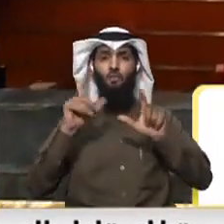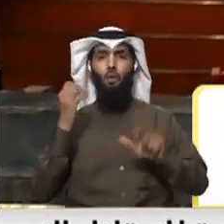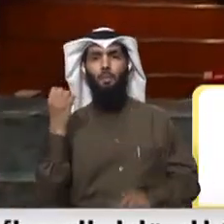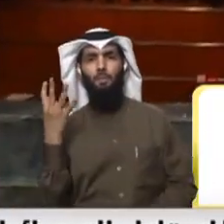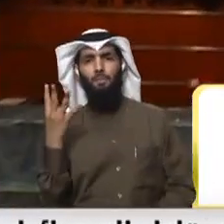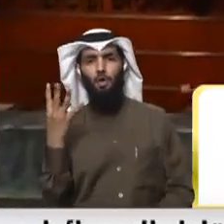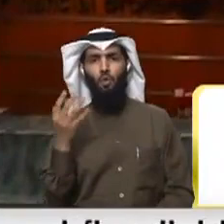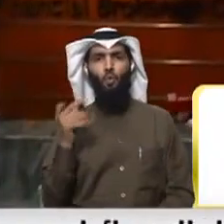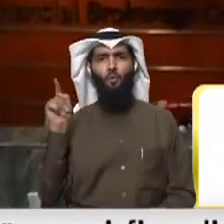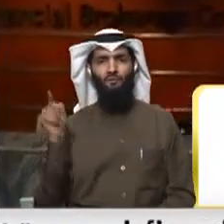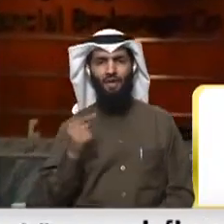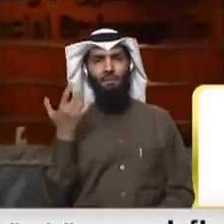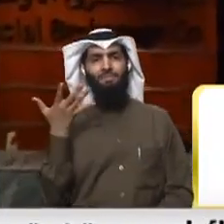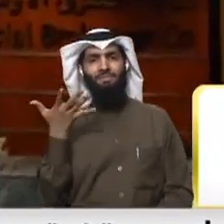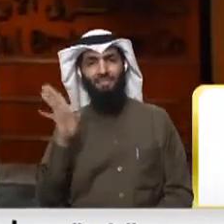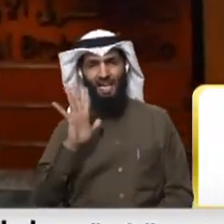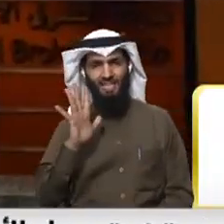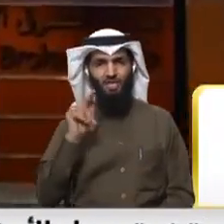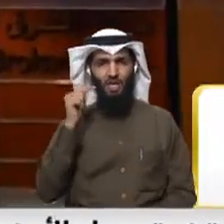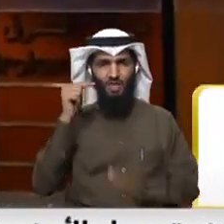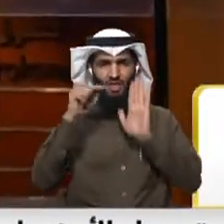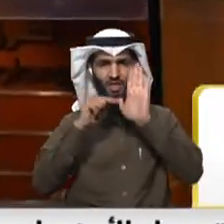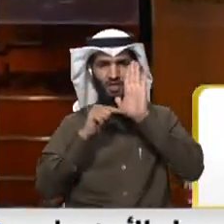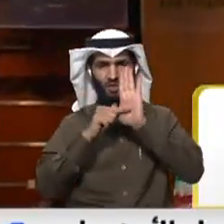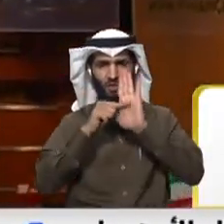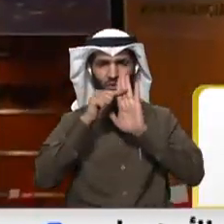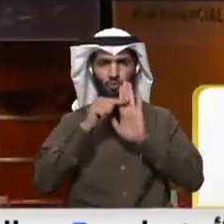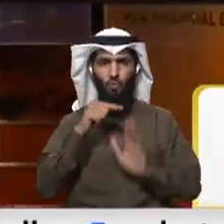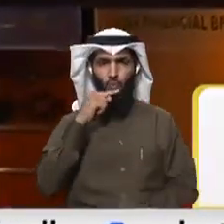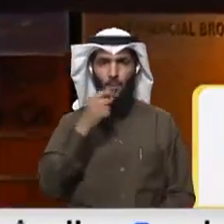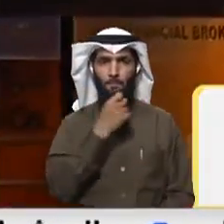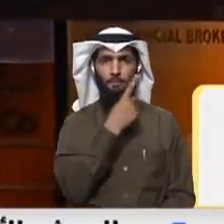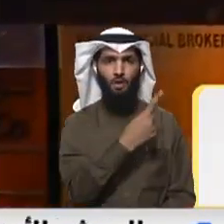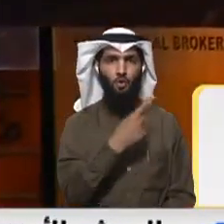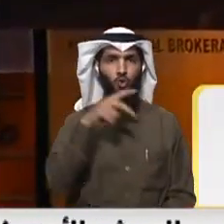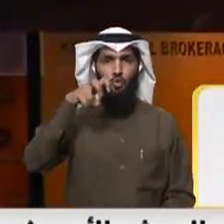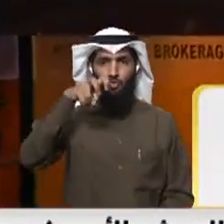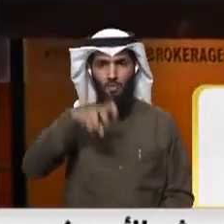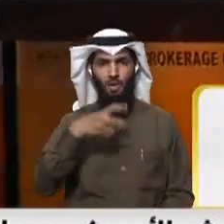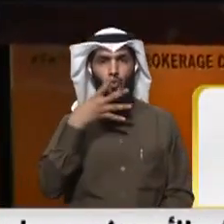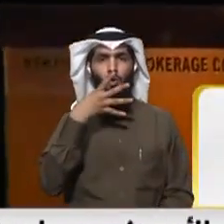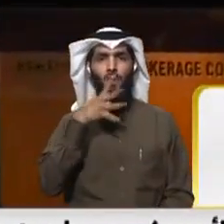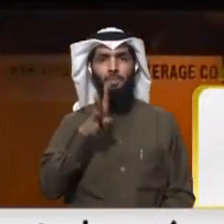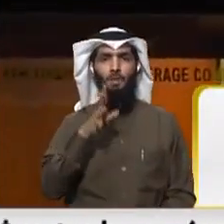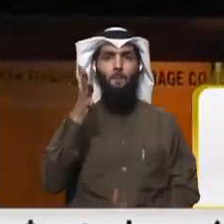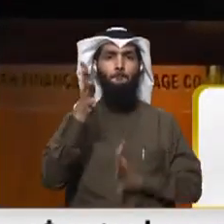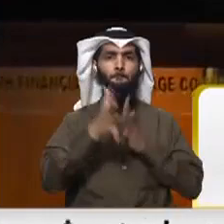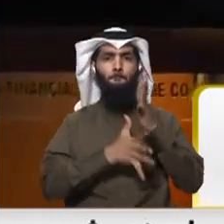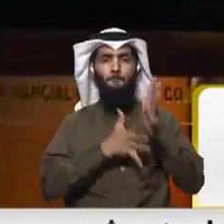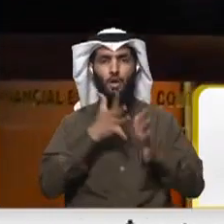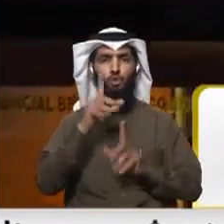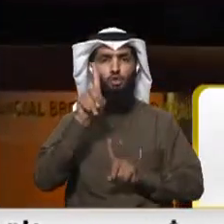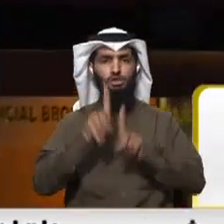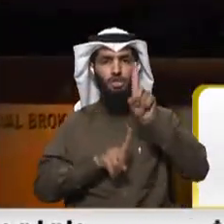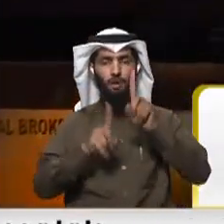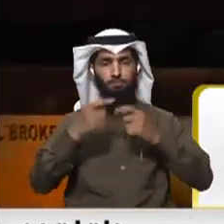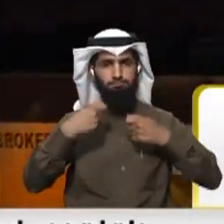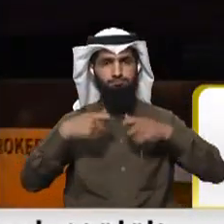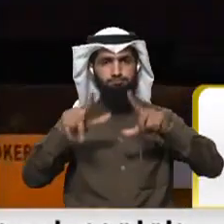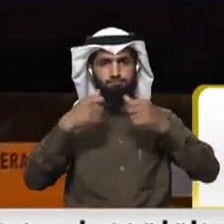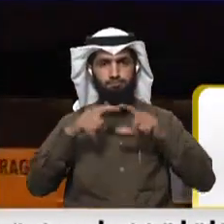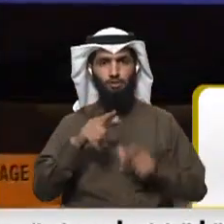7415 نقطه حيث تم تداول اكثر من 148 مليون سهم عبر